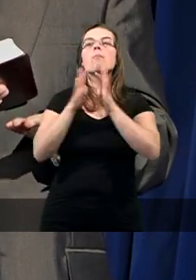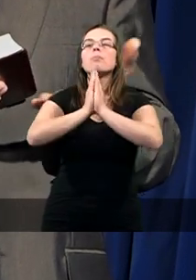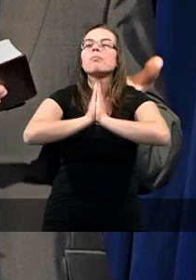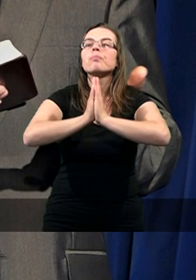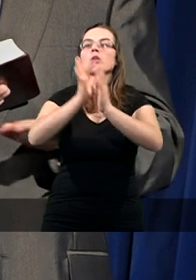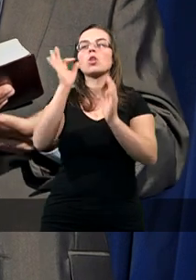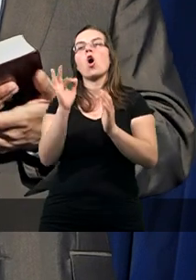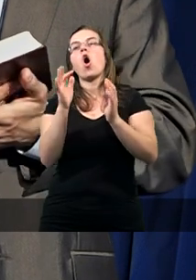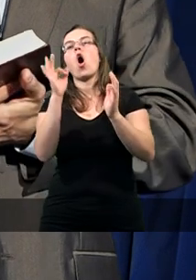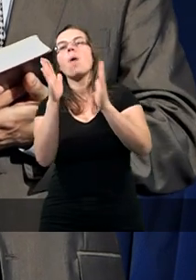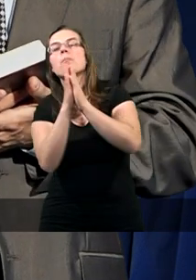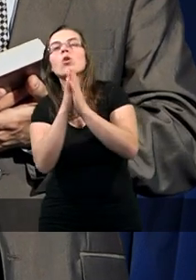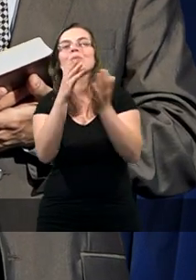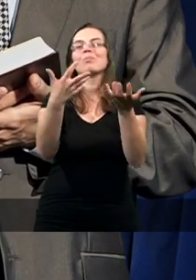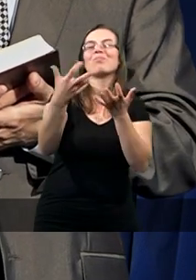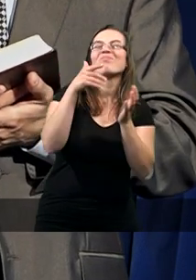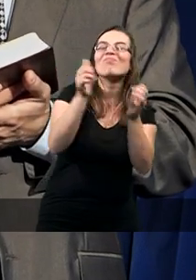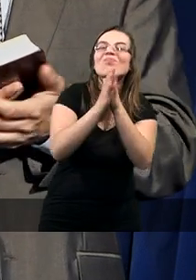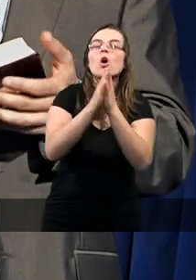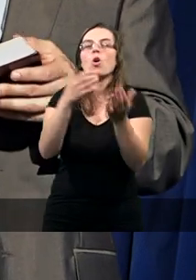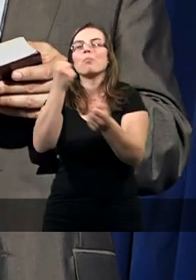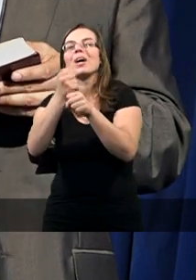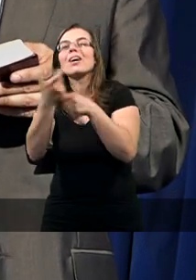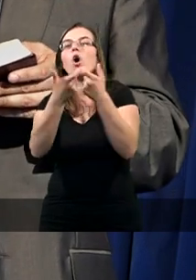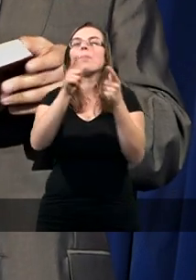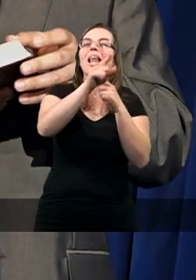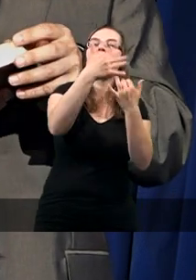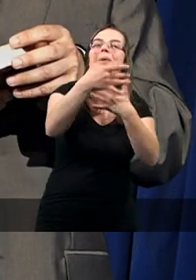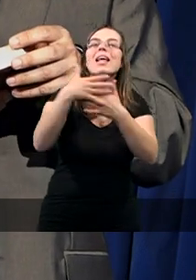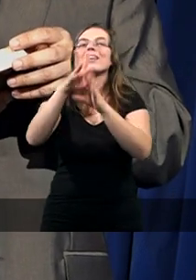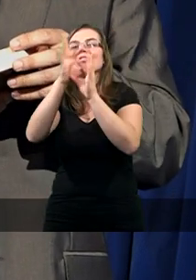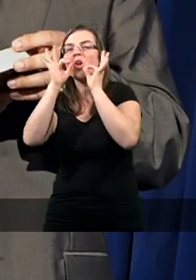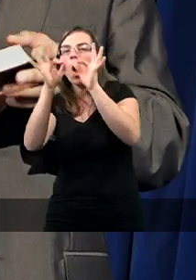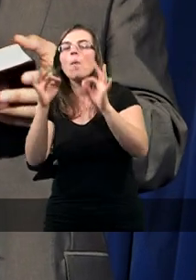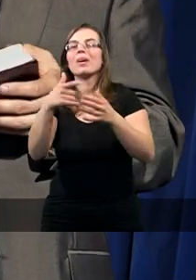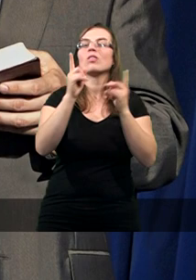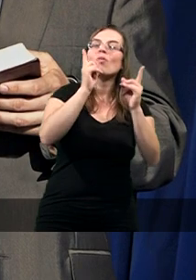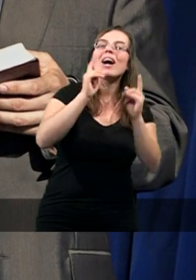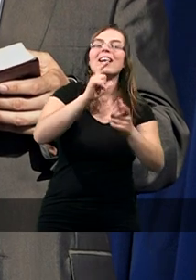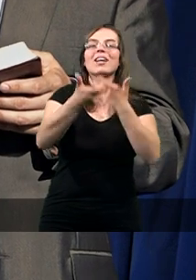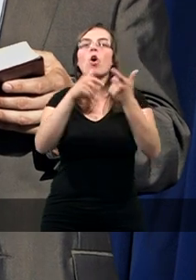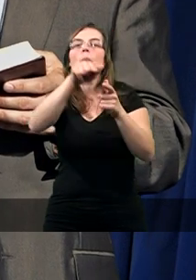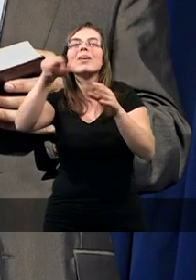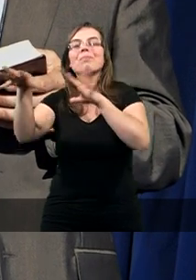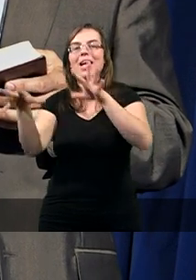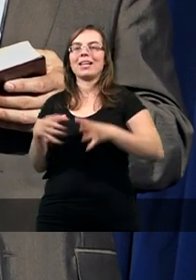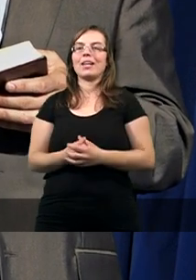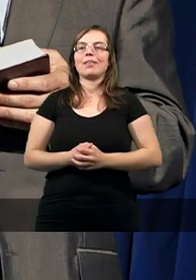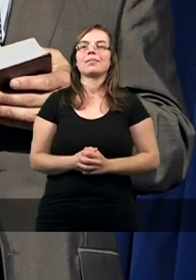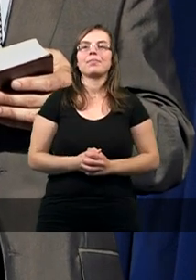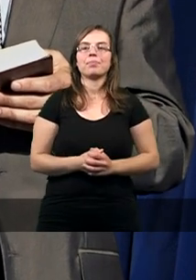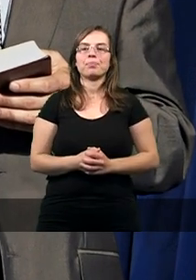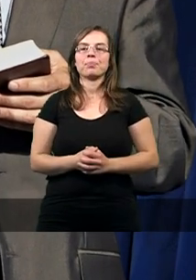Prosząc o bliskich tak jak i ona prosiła po pogrzebie Łazarza. Showing our love